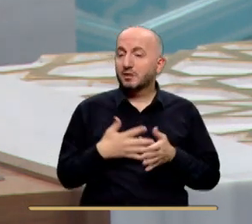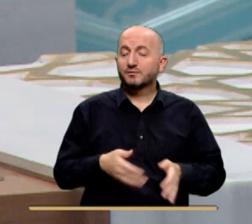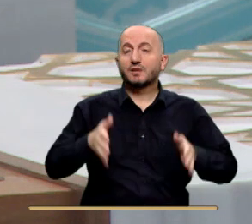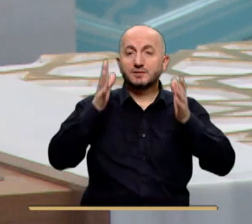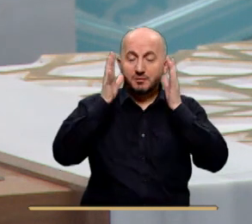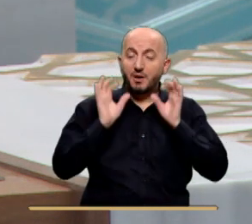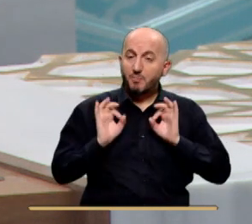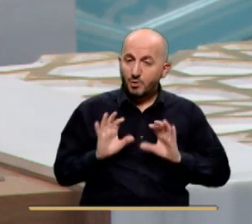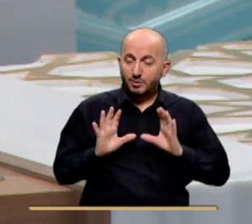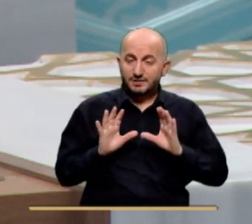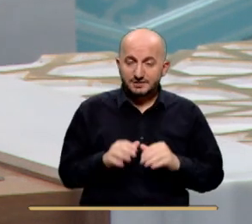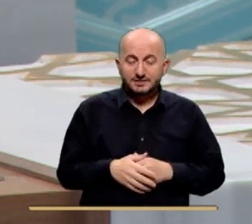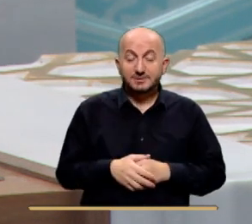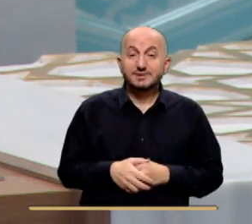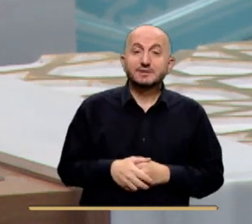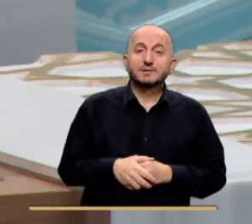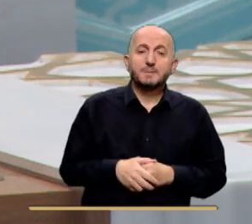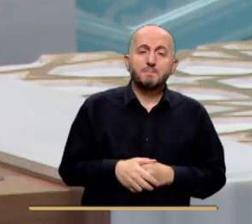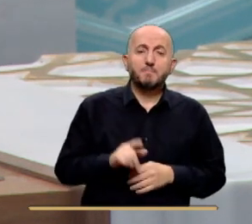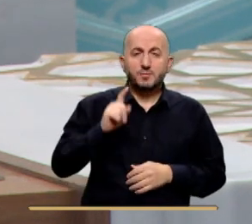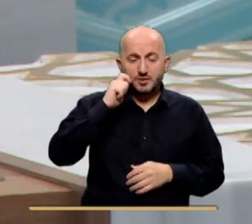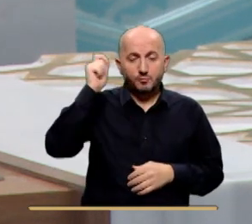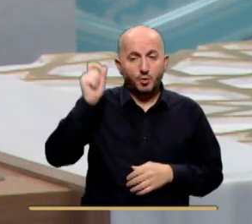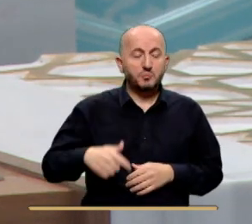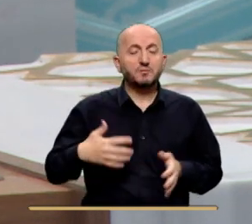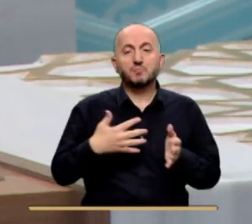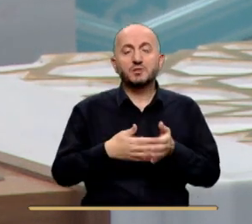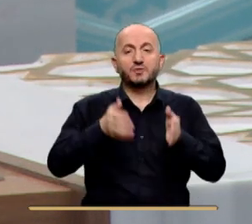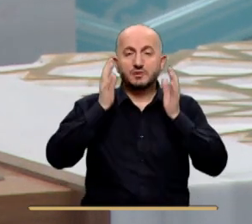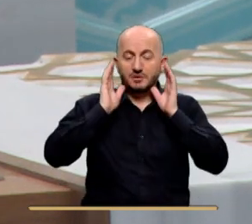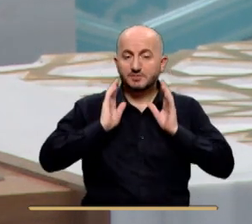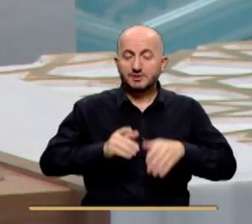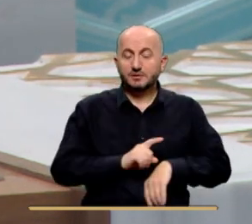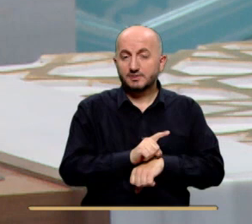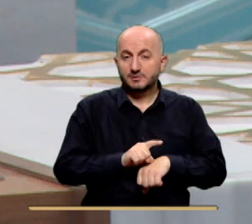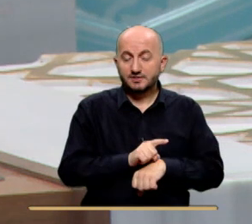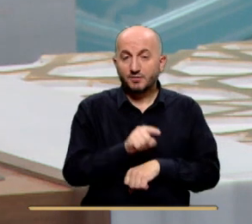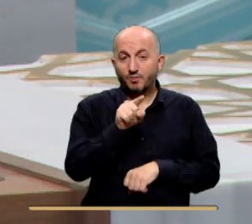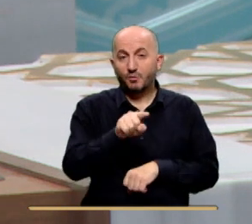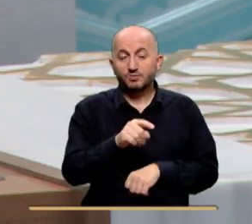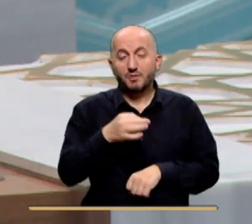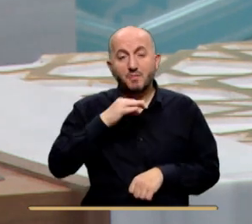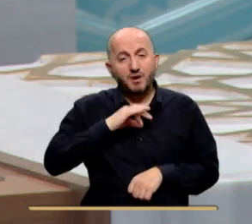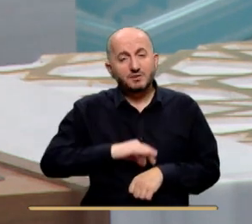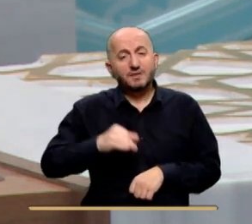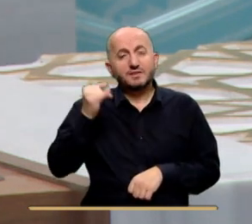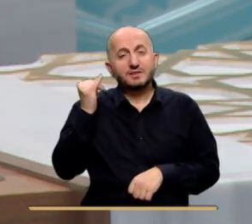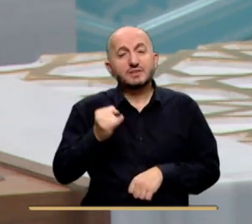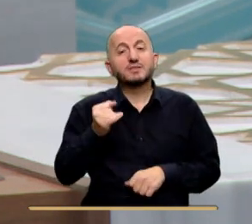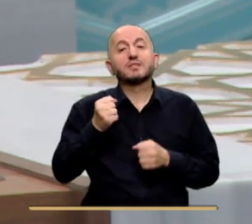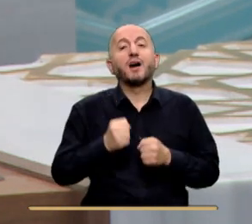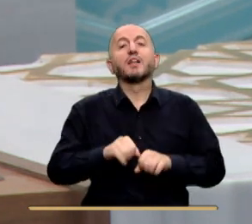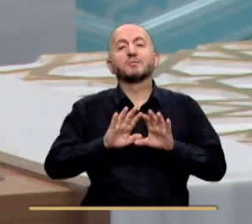namaz böyledir. Bir mümin beş vakit namazı kıldığı zaman onda manevi bir kir